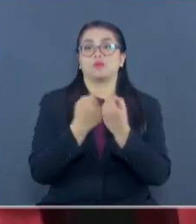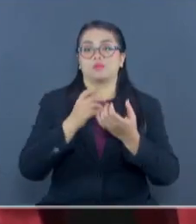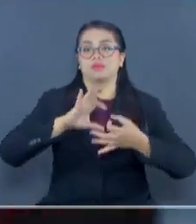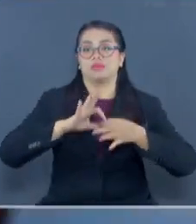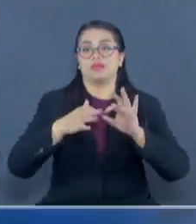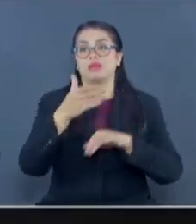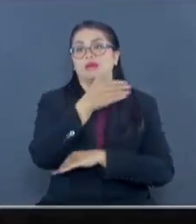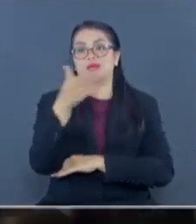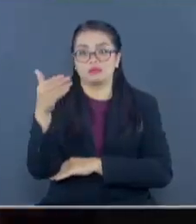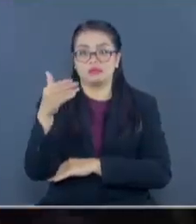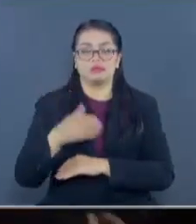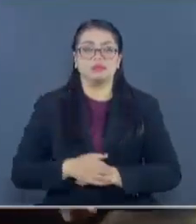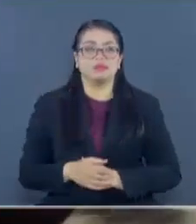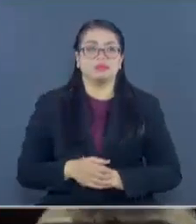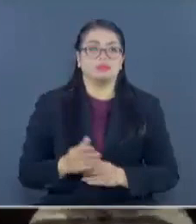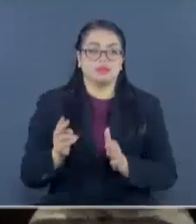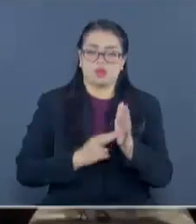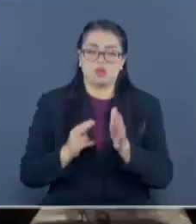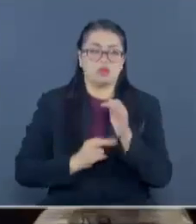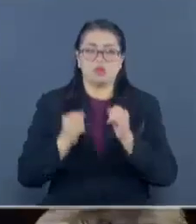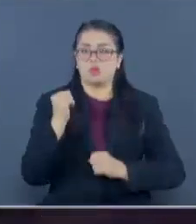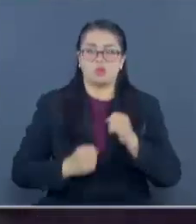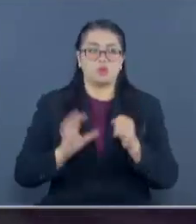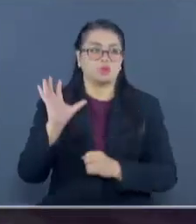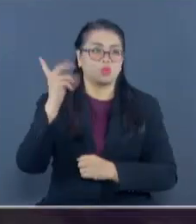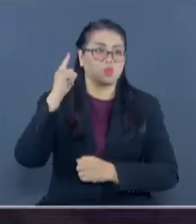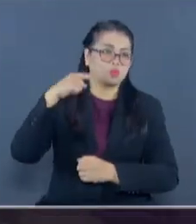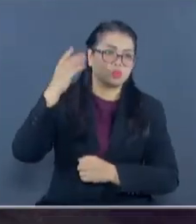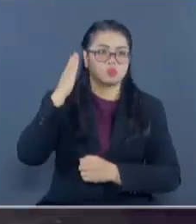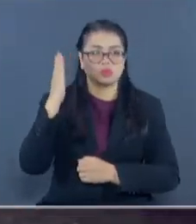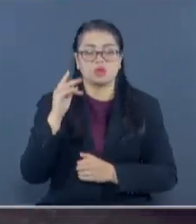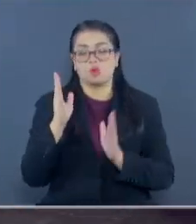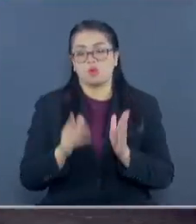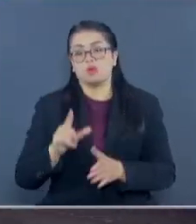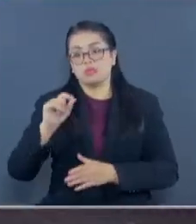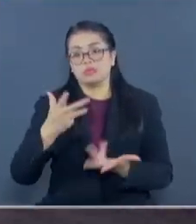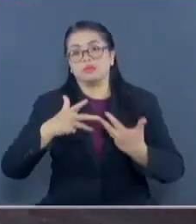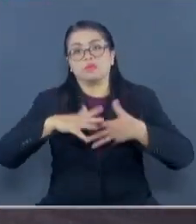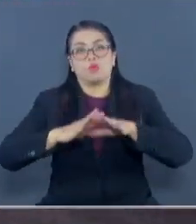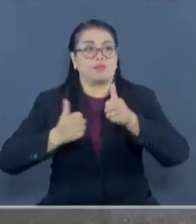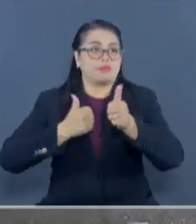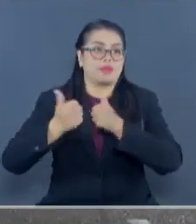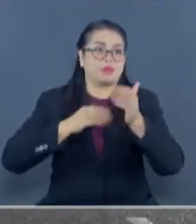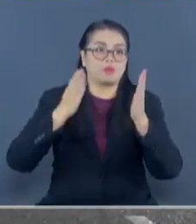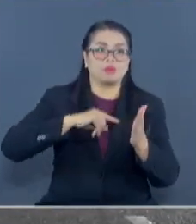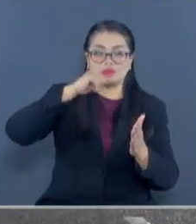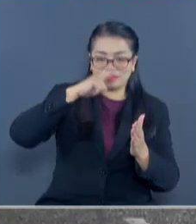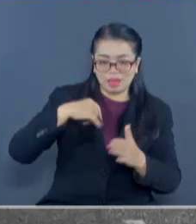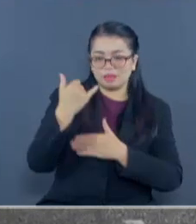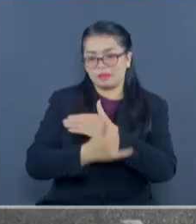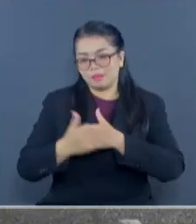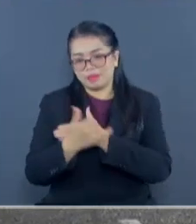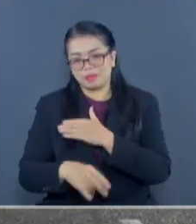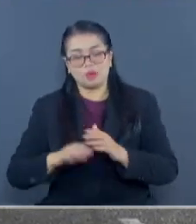านาชาติซึ่งครั้งนี้นะคะมีนักวิ่งอีลิตของโลกทั้งชายและหญิงกว่า20คนรวมถึงนักวิ่งชาวไทยและชาวต่างชาติกว่